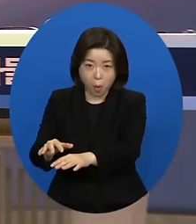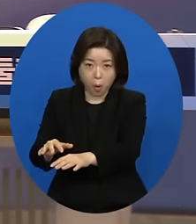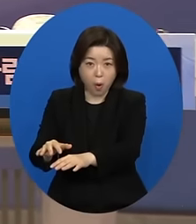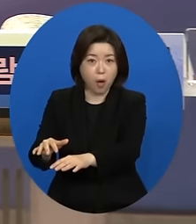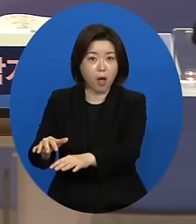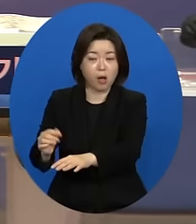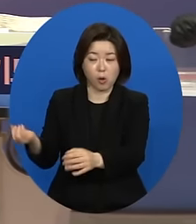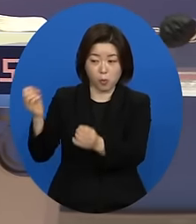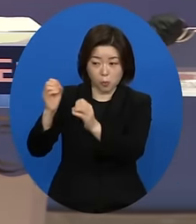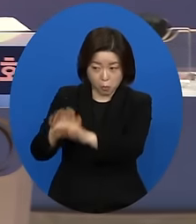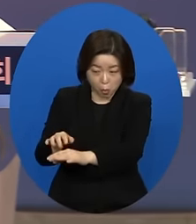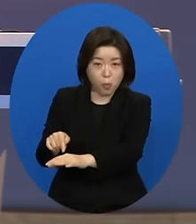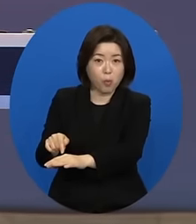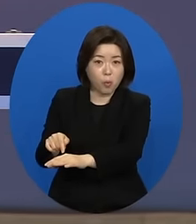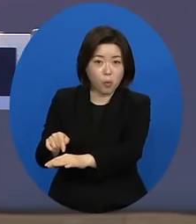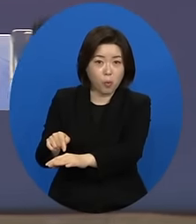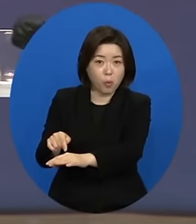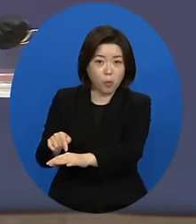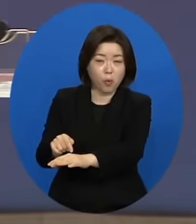사형리를 버렸어요.